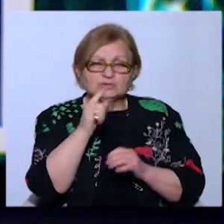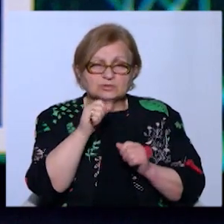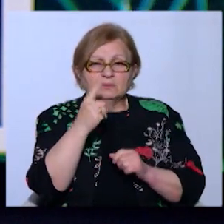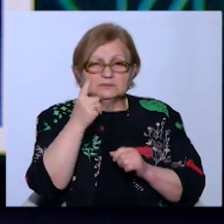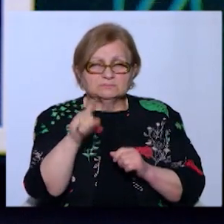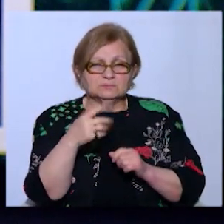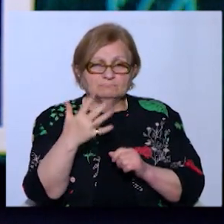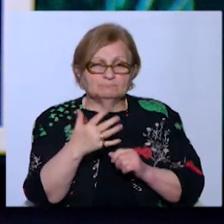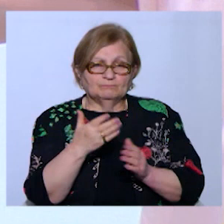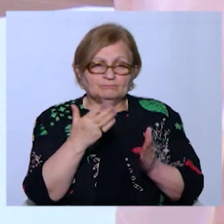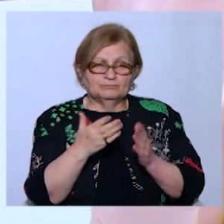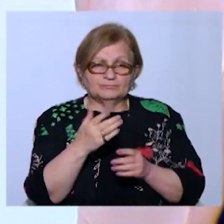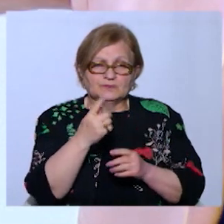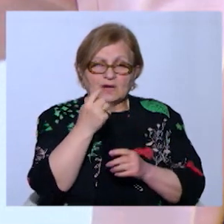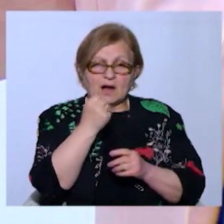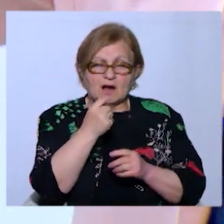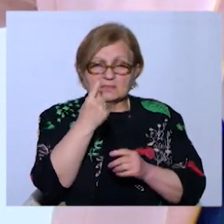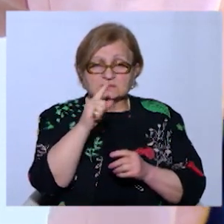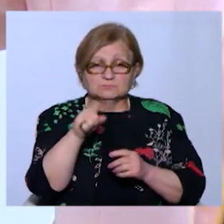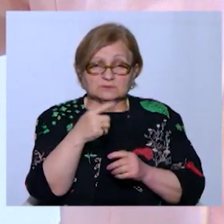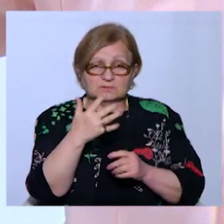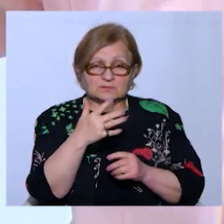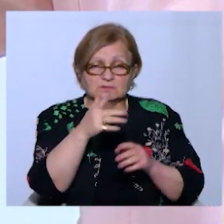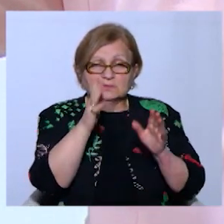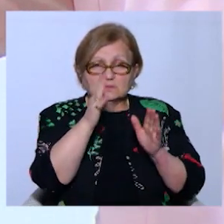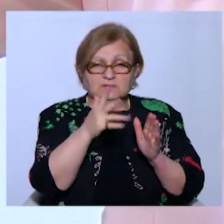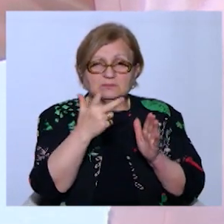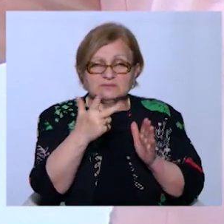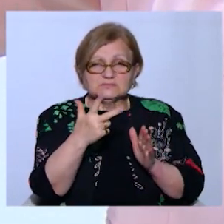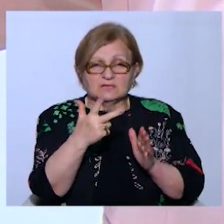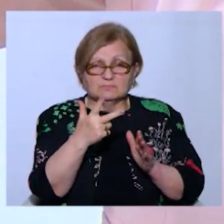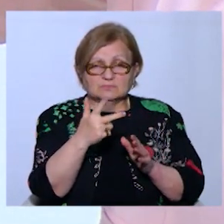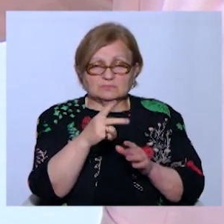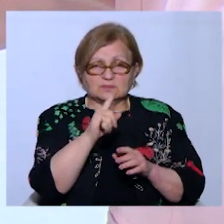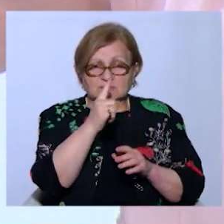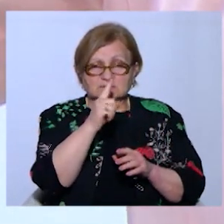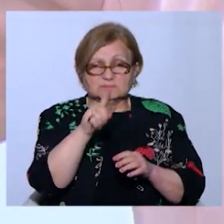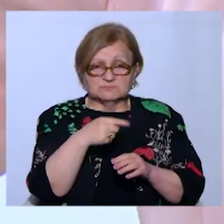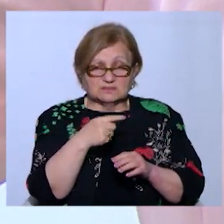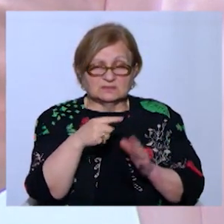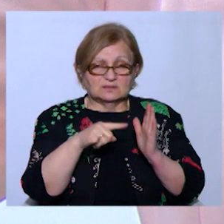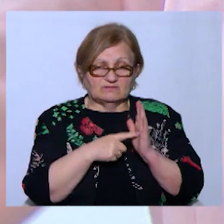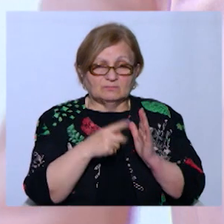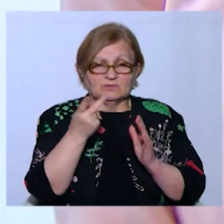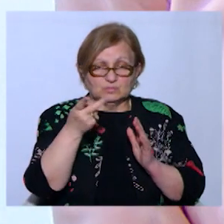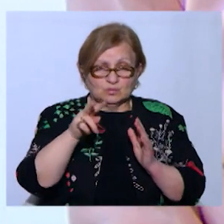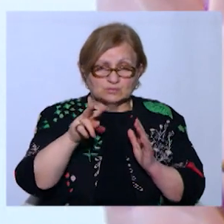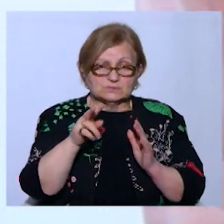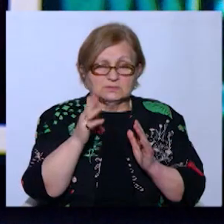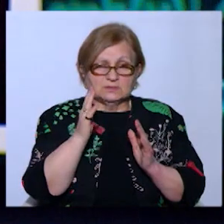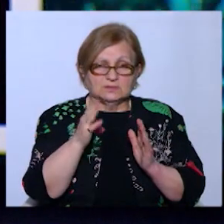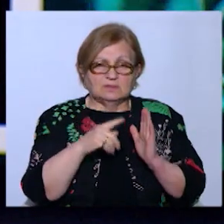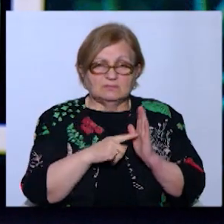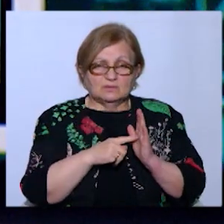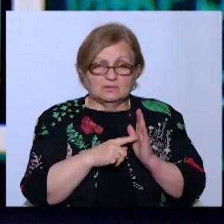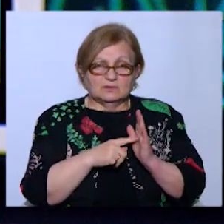1.5-ით. შესაბამისად, თუ A 1.5-ია, ეს იქნება 3 ერთეულის. 1.5 გავამრავლოთ 2-ზე, რა იქნება